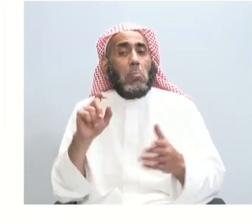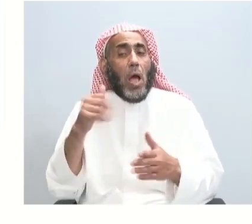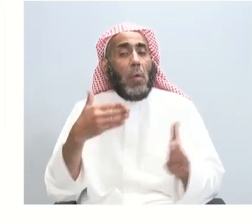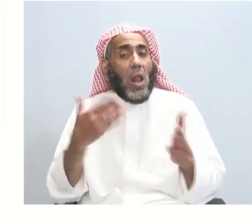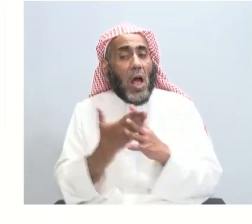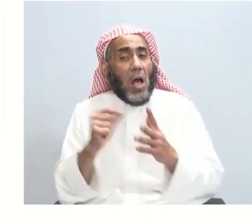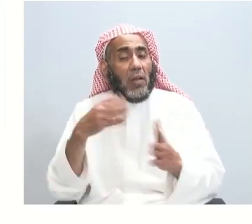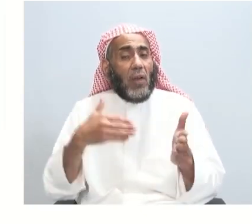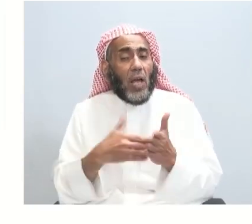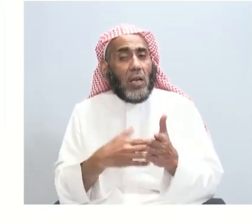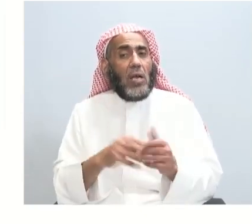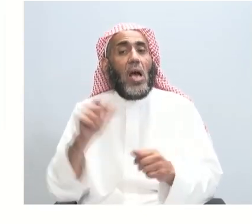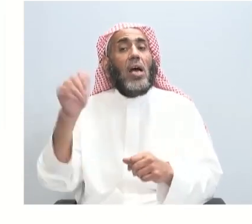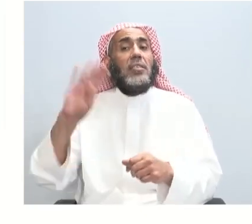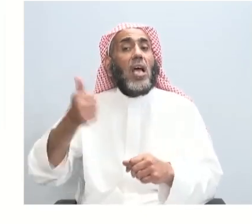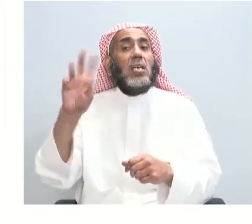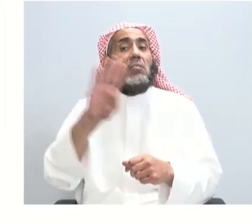الأخير. طيب أساس البلاغة؟